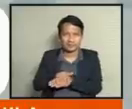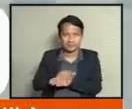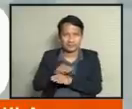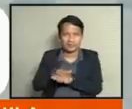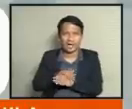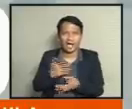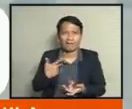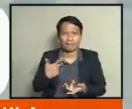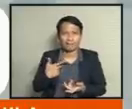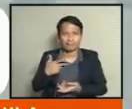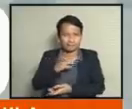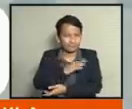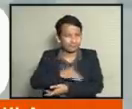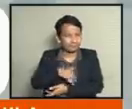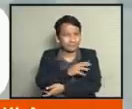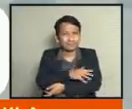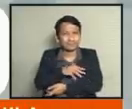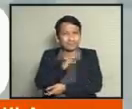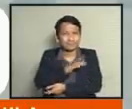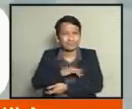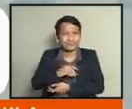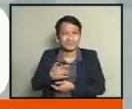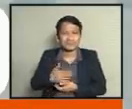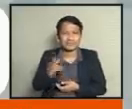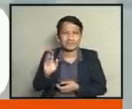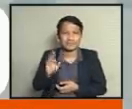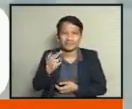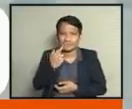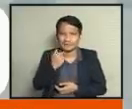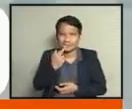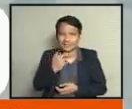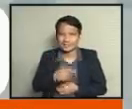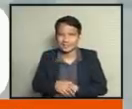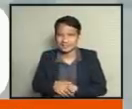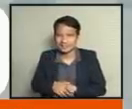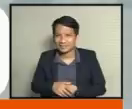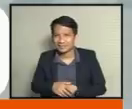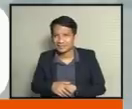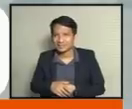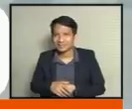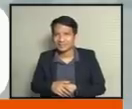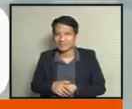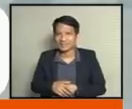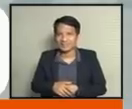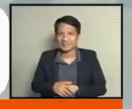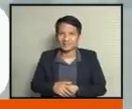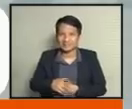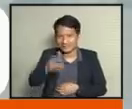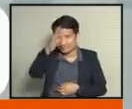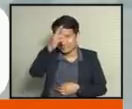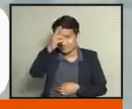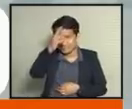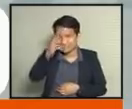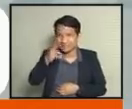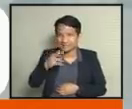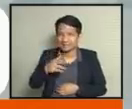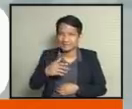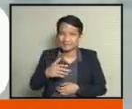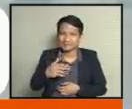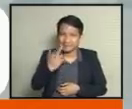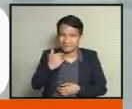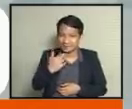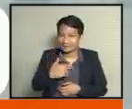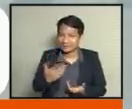sige. May hinimas-himas, kulay pula. Ah, manok. Manok na pula to. Baka po.